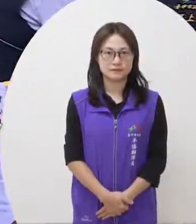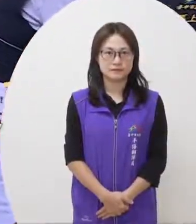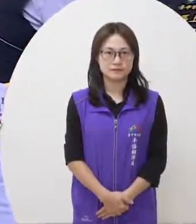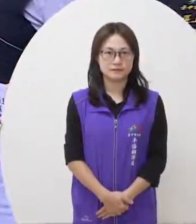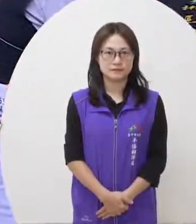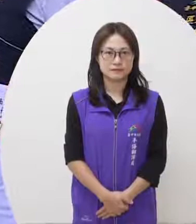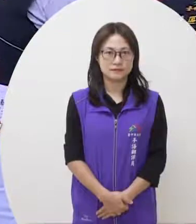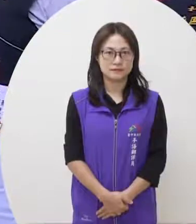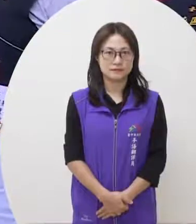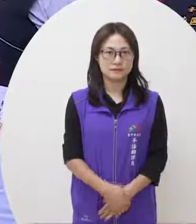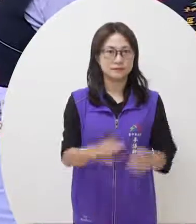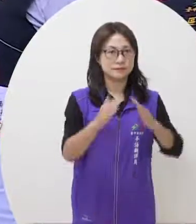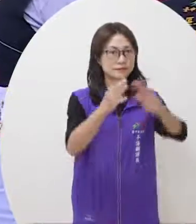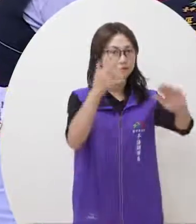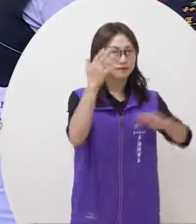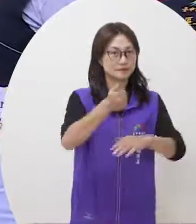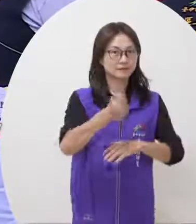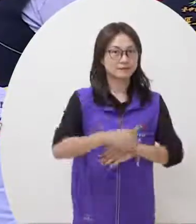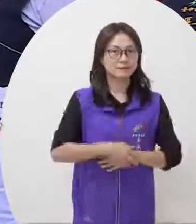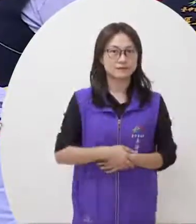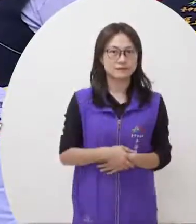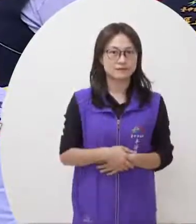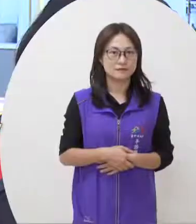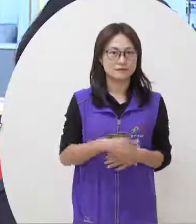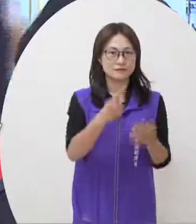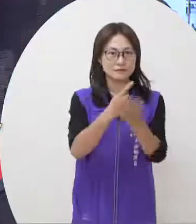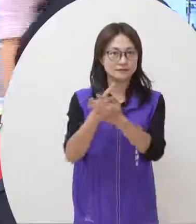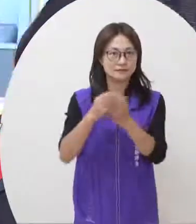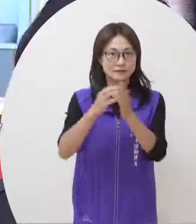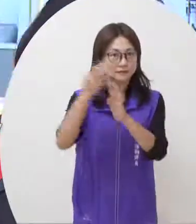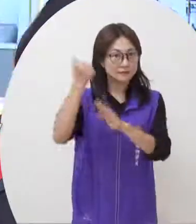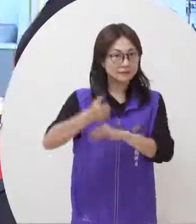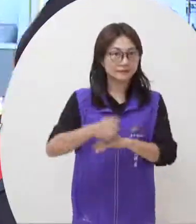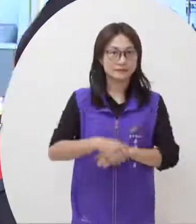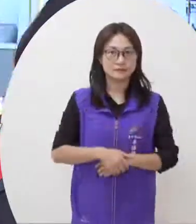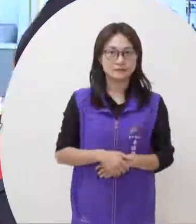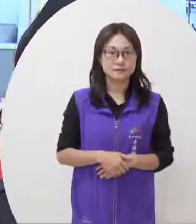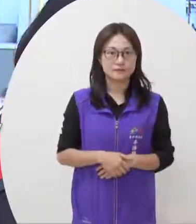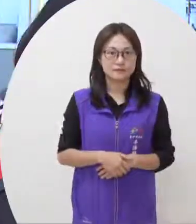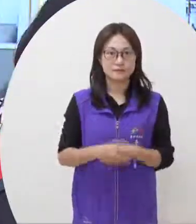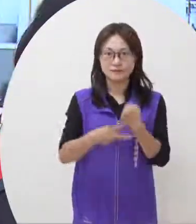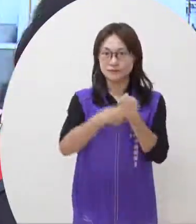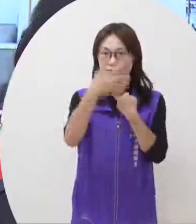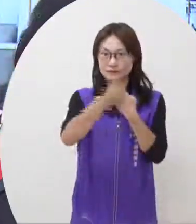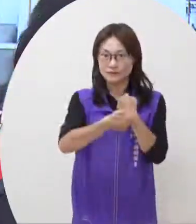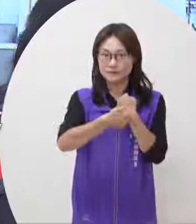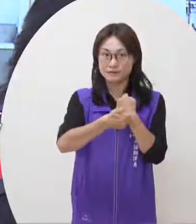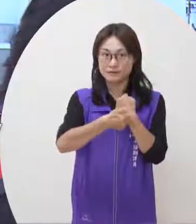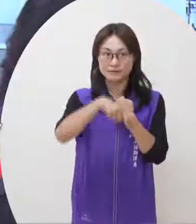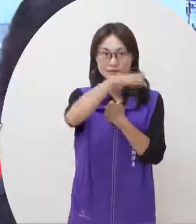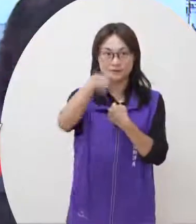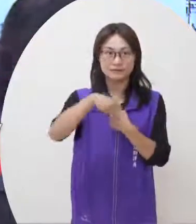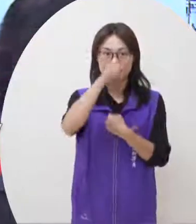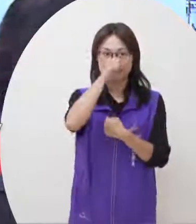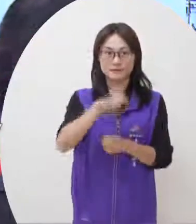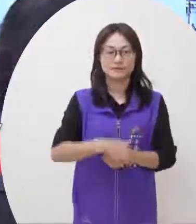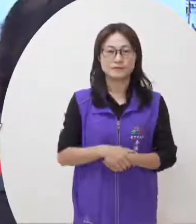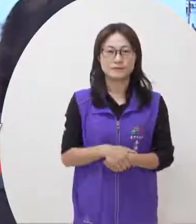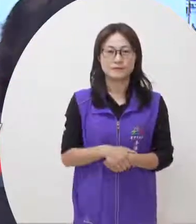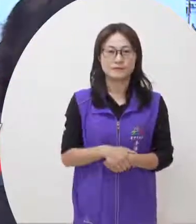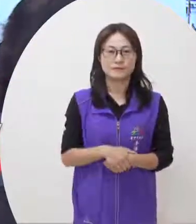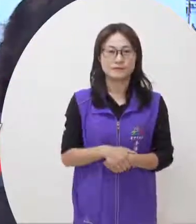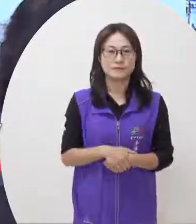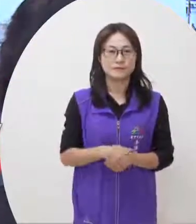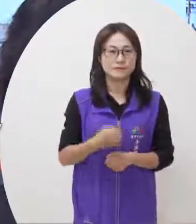啊，市长，各位局长，咱里长，大家好哈。我